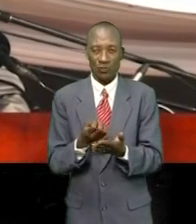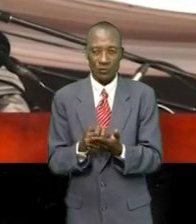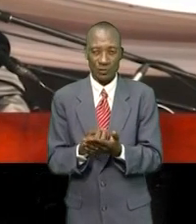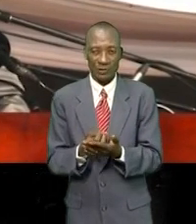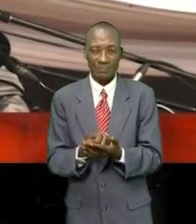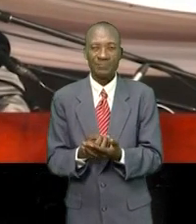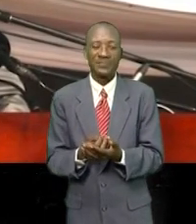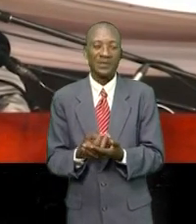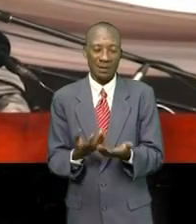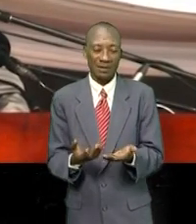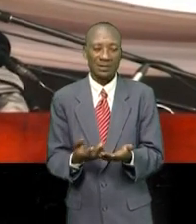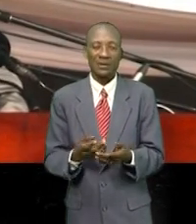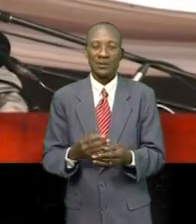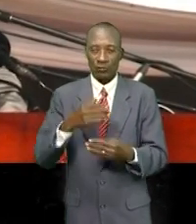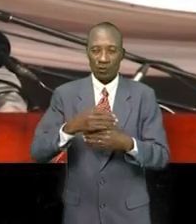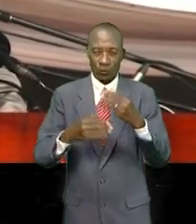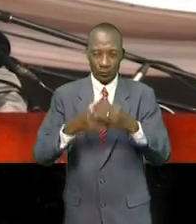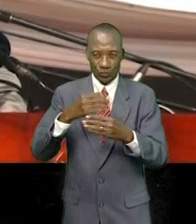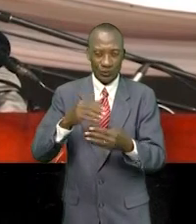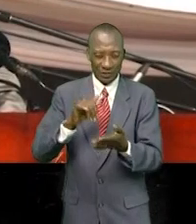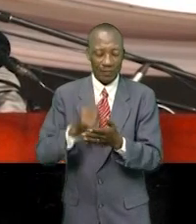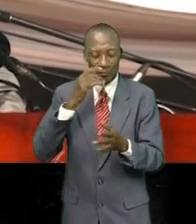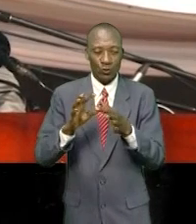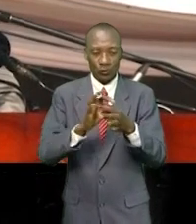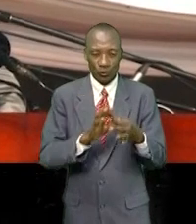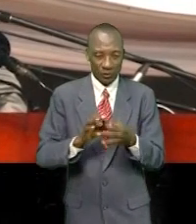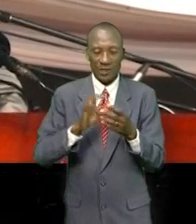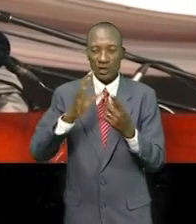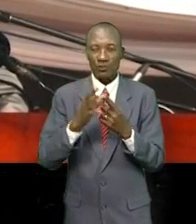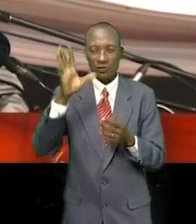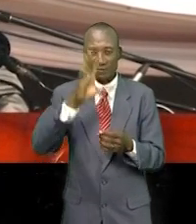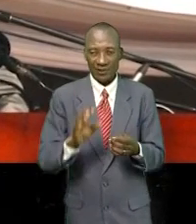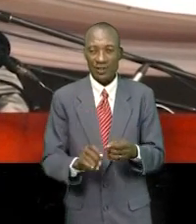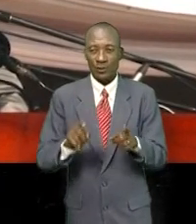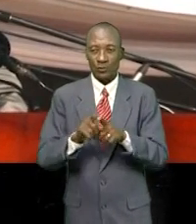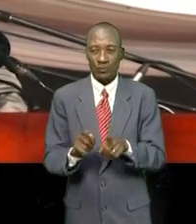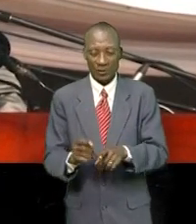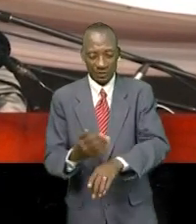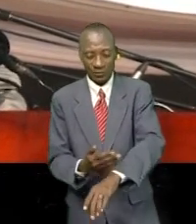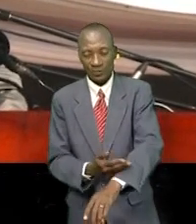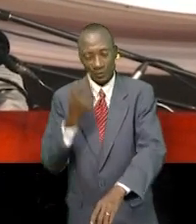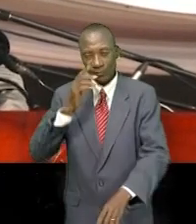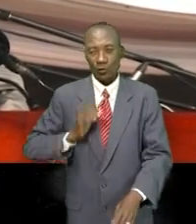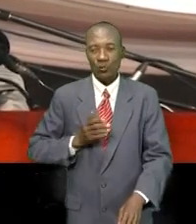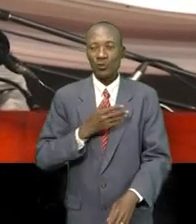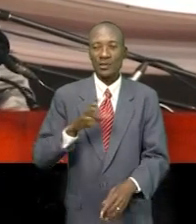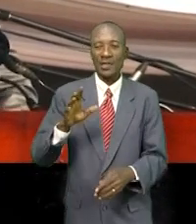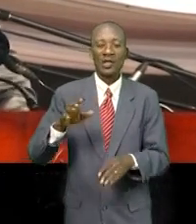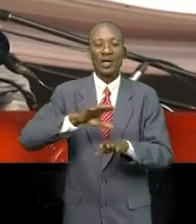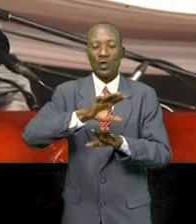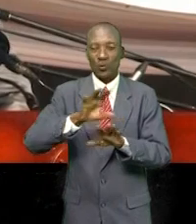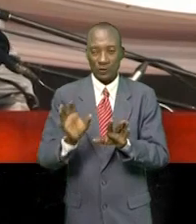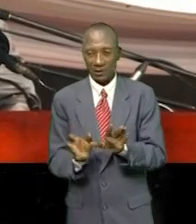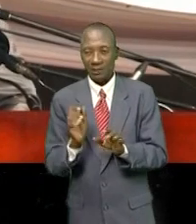pour l'unité et la solidarité africaine et la prospérité de notre continent.